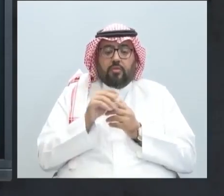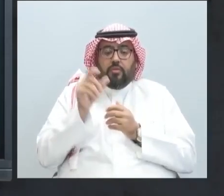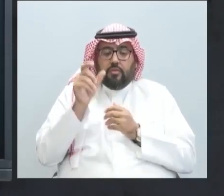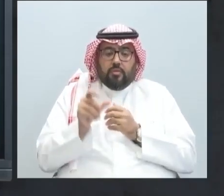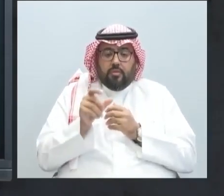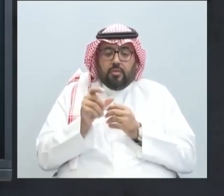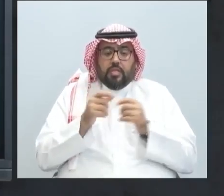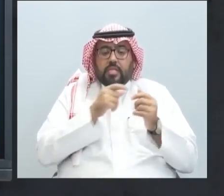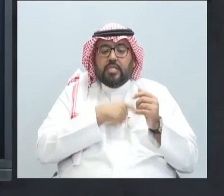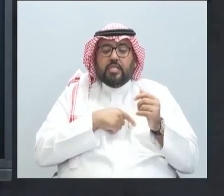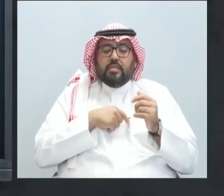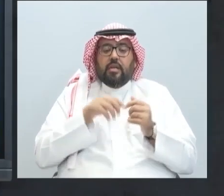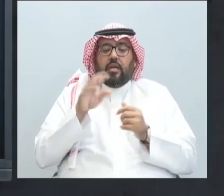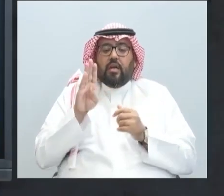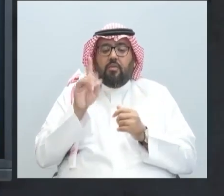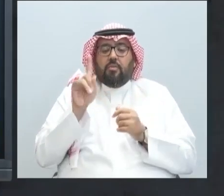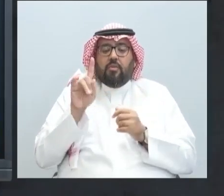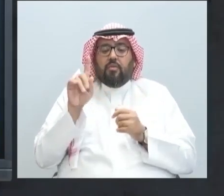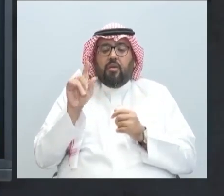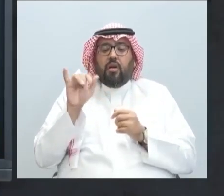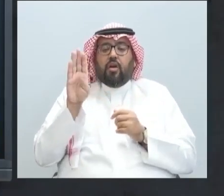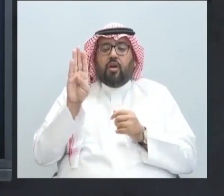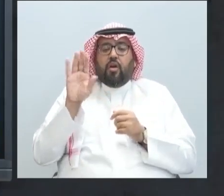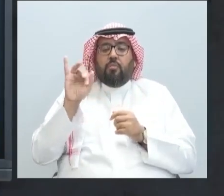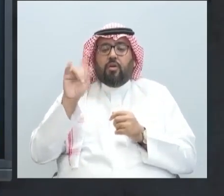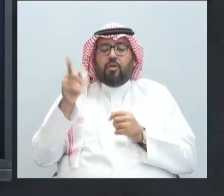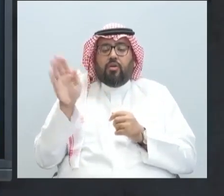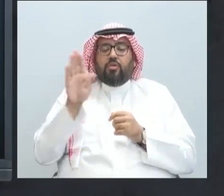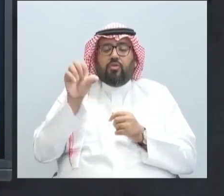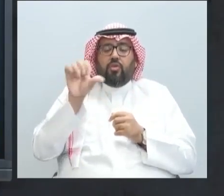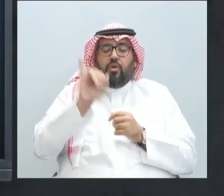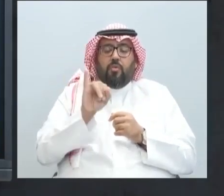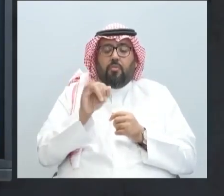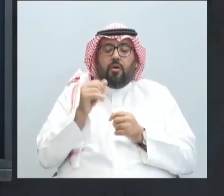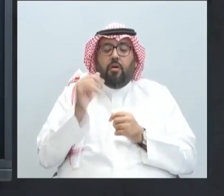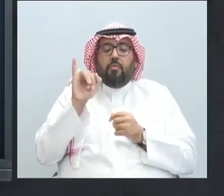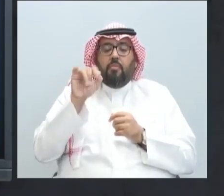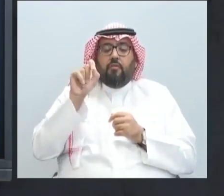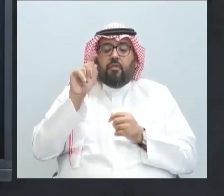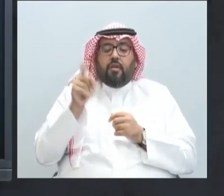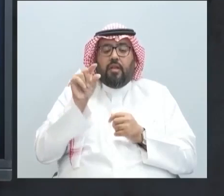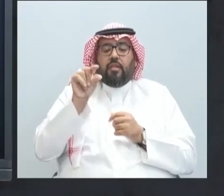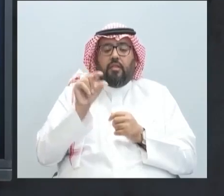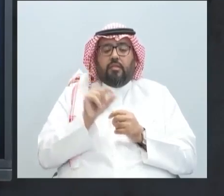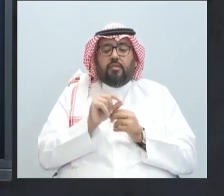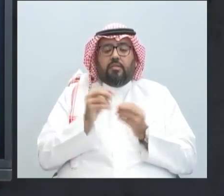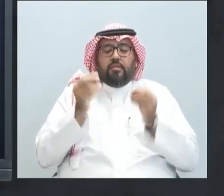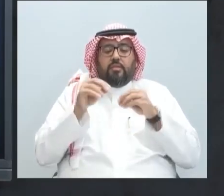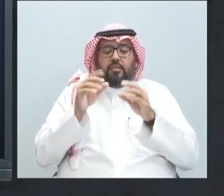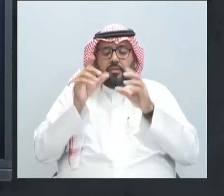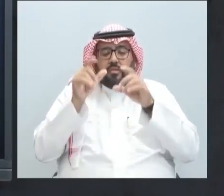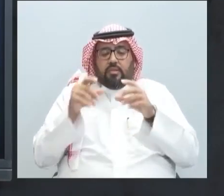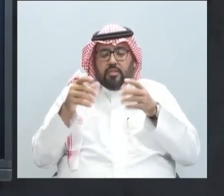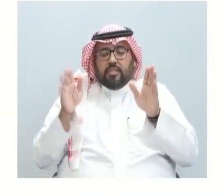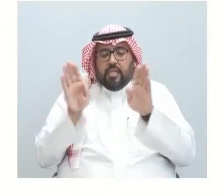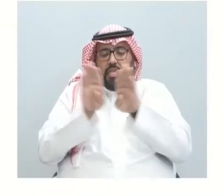الجزء نسميه كروماتيد مفرد كروموسوم مفرد واحد من هذه الكروماتيدات ولكن هنا يظهر معنا كروموسوم